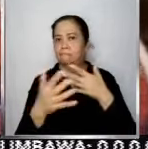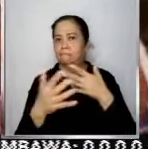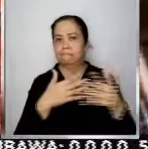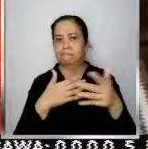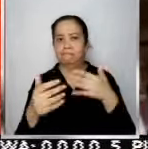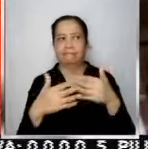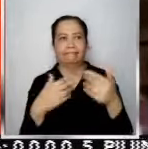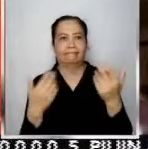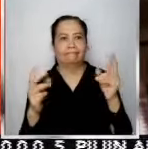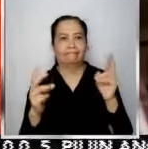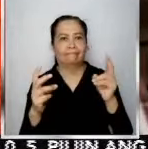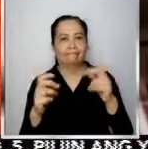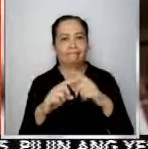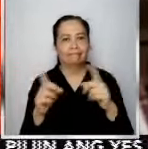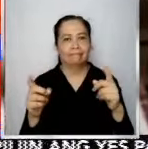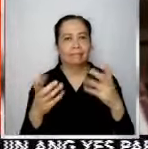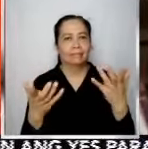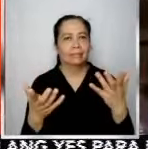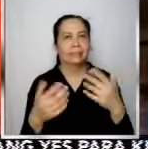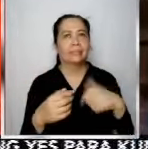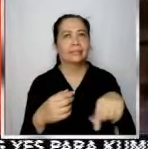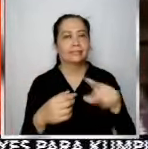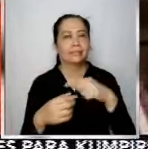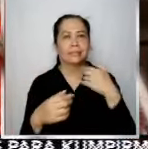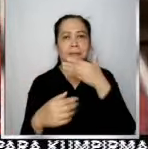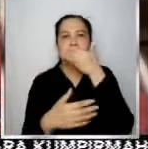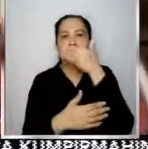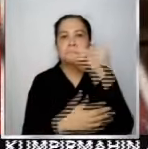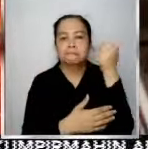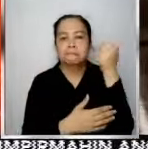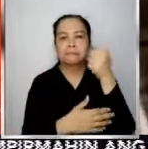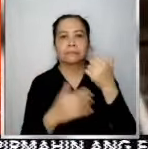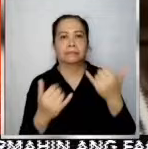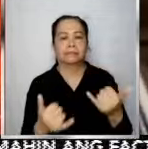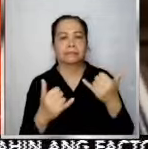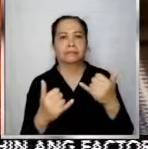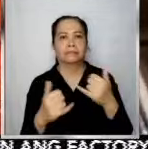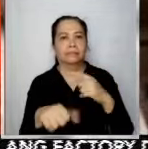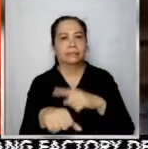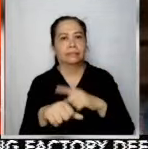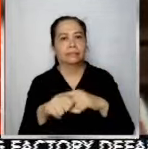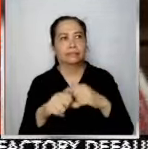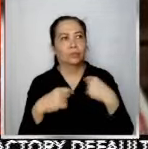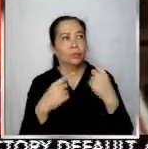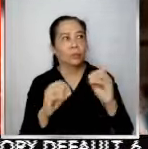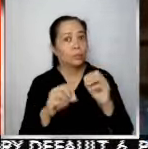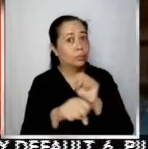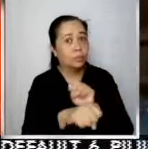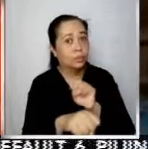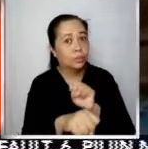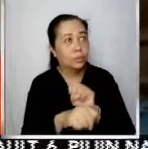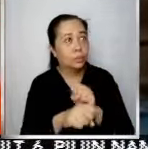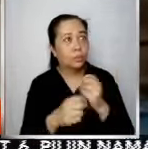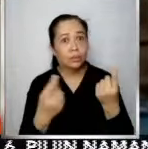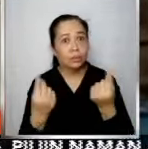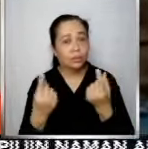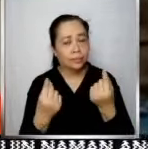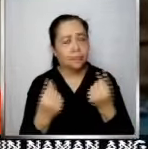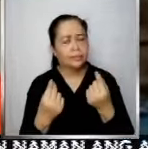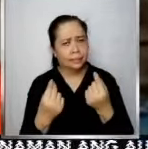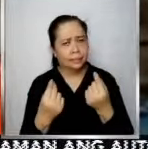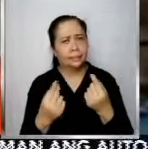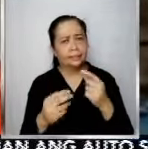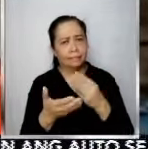alone, I think it's best at this moment and time, habang walang work, habang wala tayong ginagawa, let's spend our time with family. Kasi